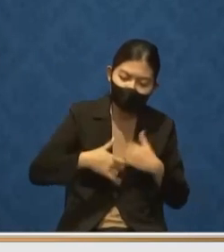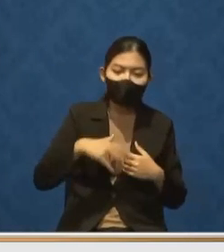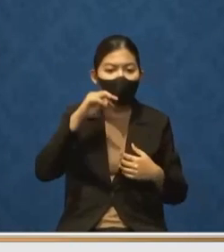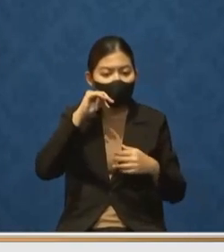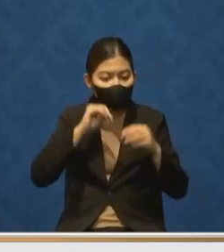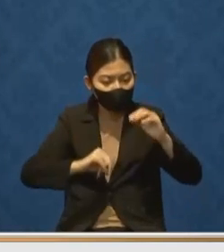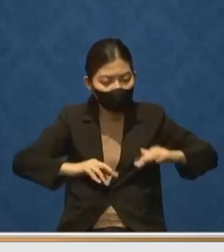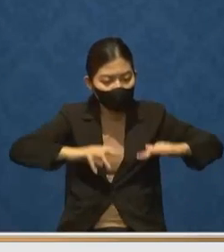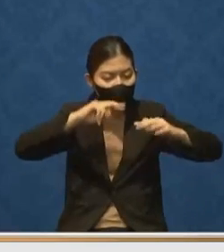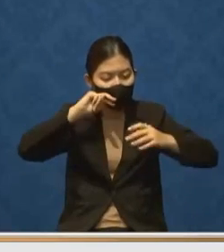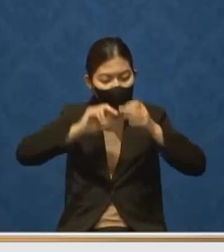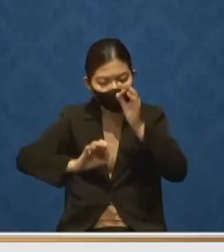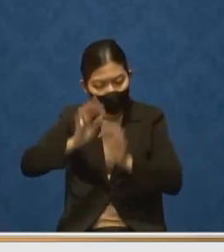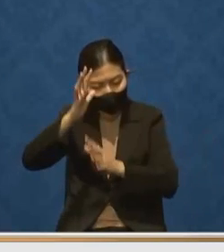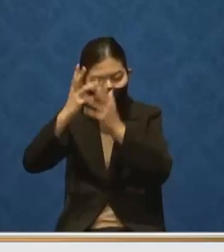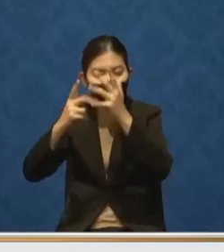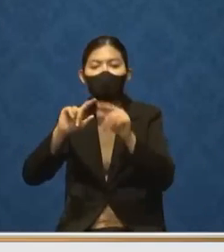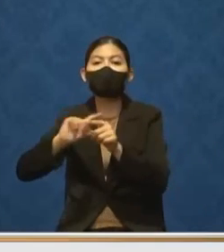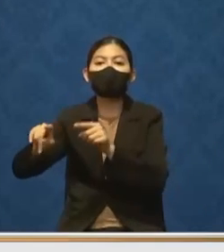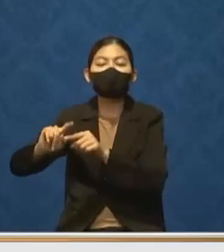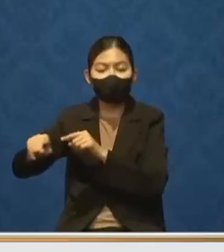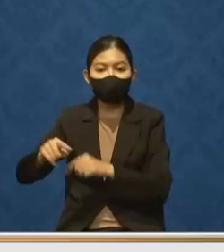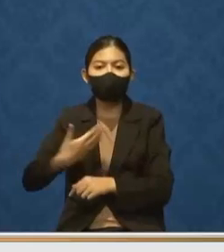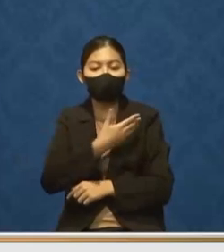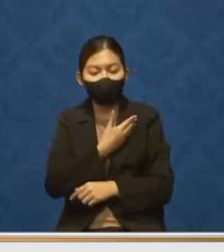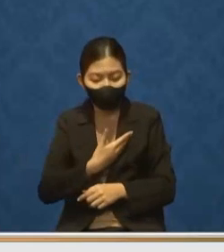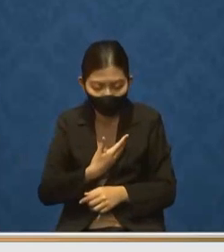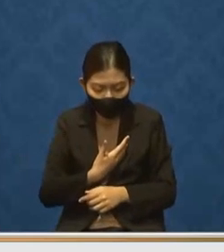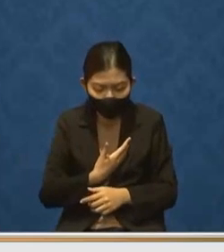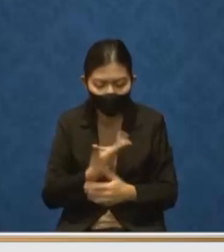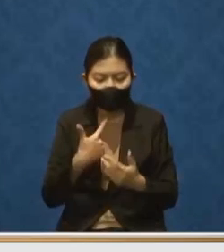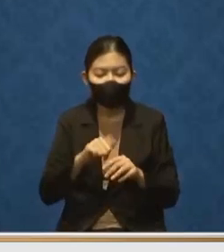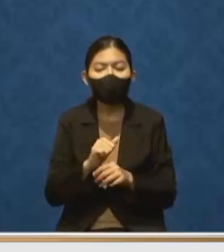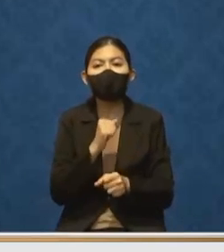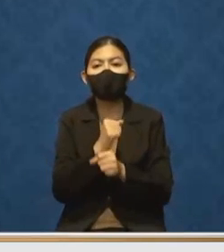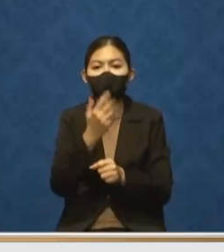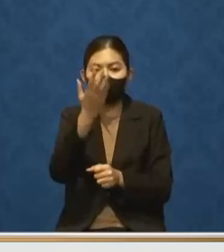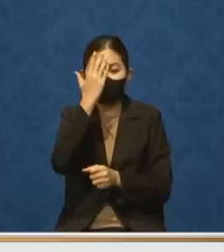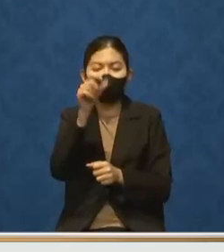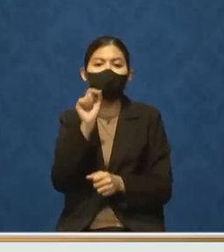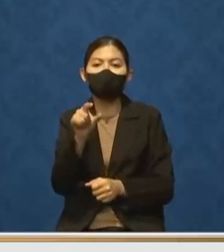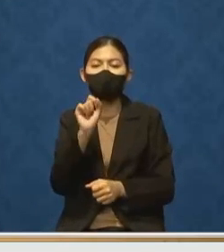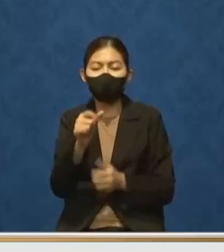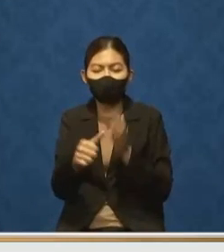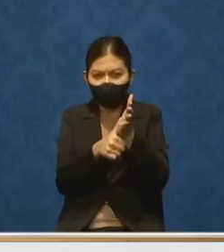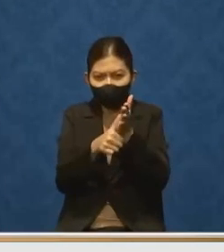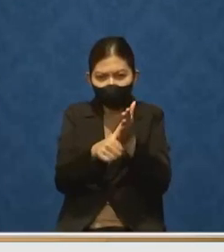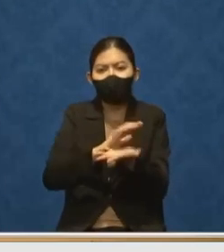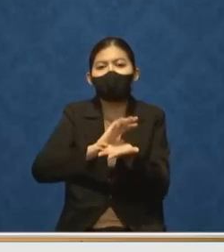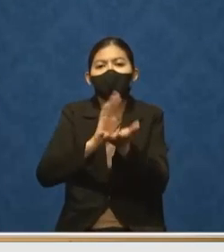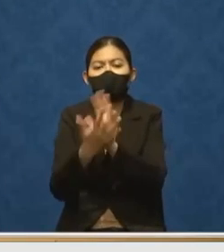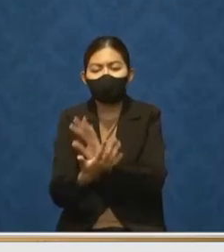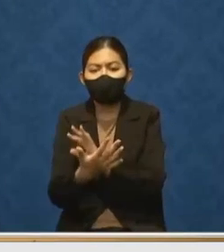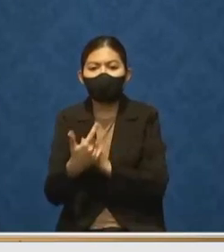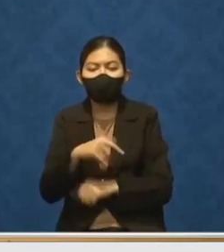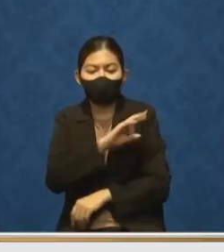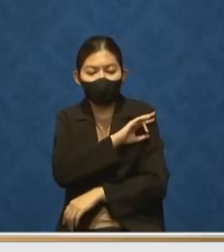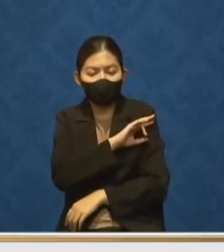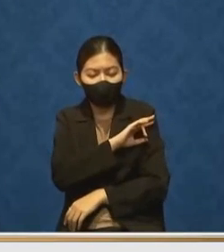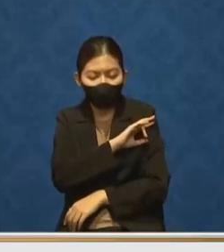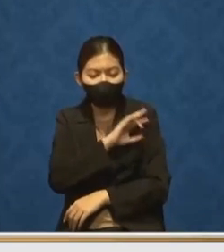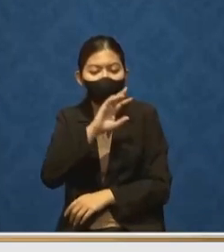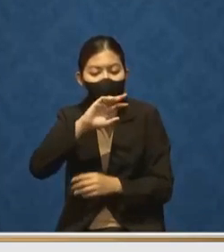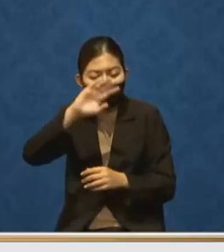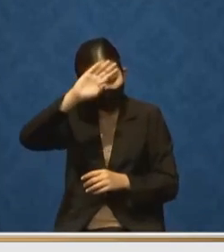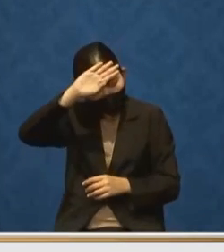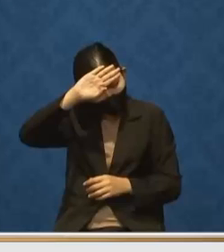สาธารณร้ายแรงภารกิจที่เป็นความจำเป็นเร่งด่วนของรัฐและการบรรเทาแก้ไขปัญหาเยียวยาผู้ได้รับผลกระทบจากการแพร่ระบาดของโร